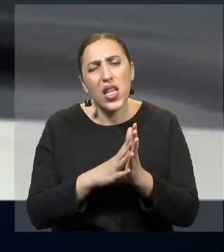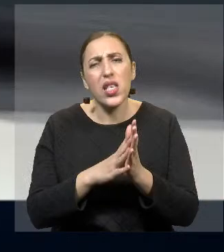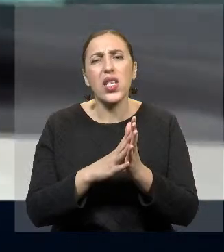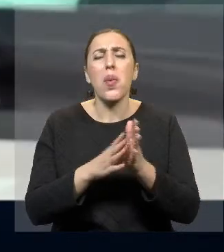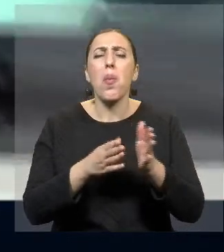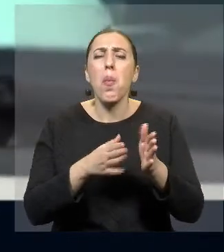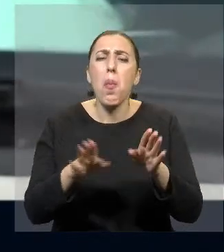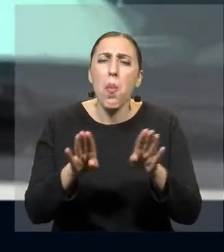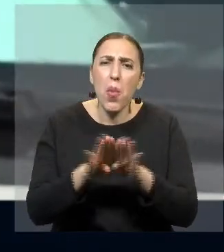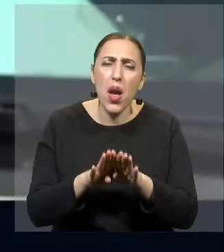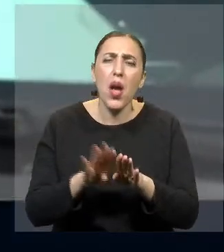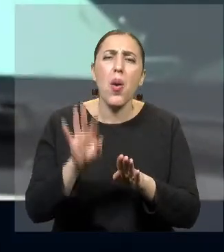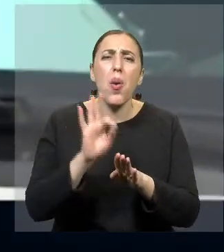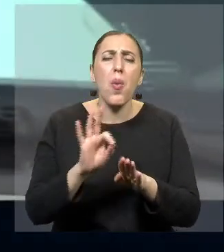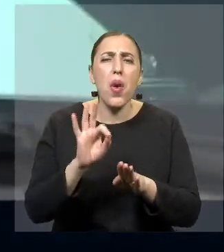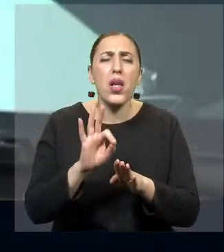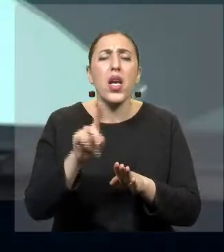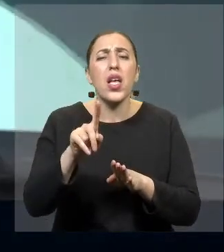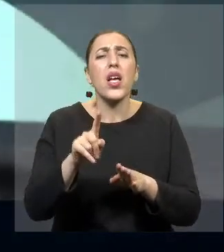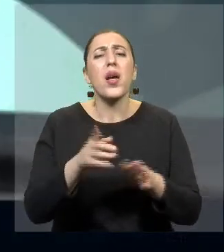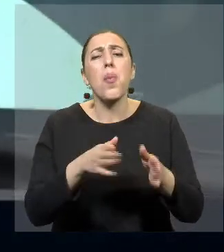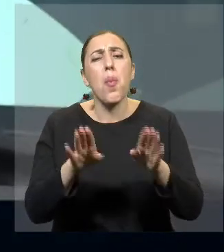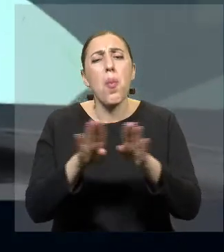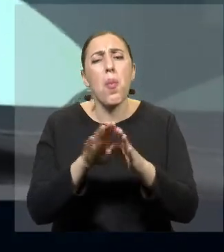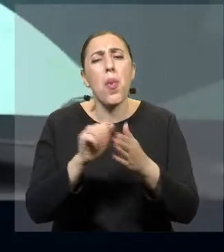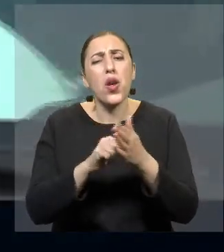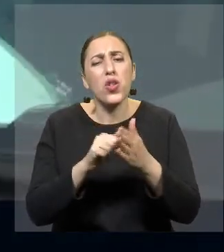տեված